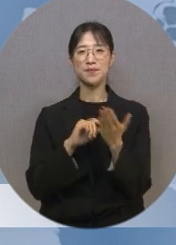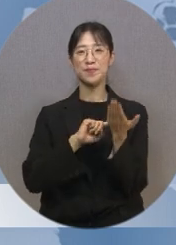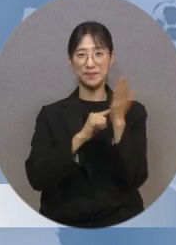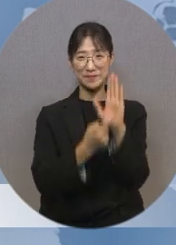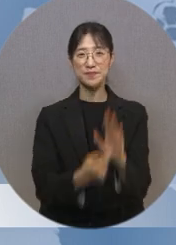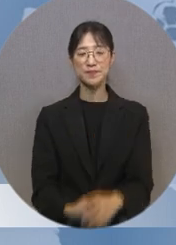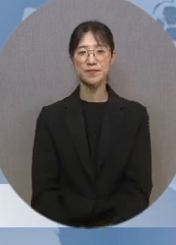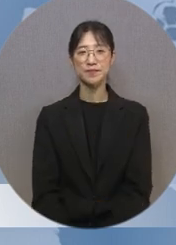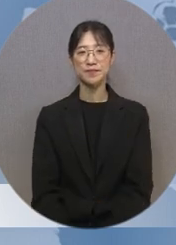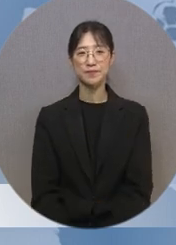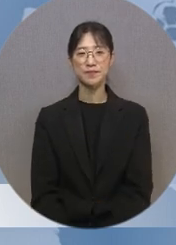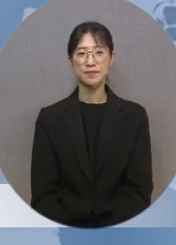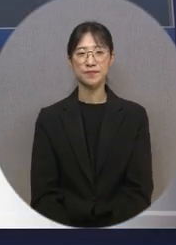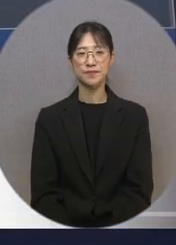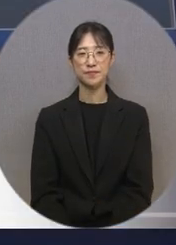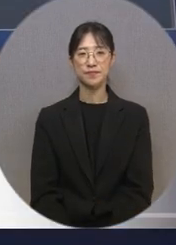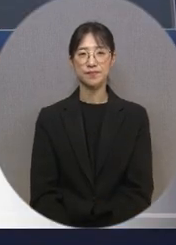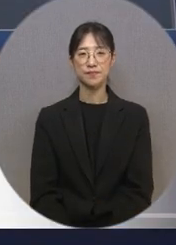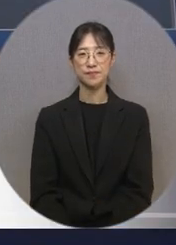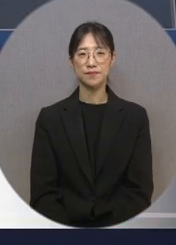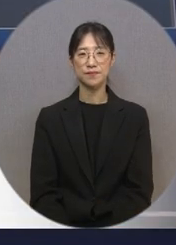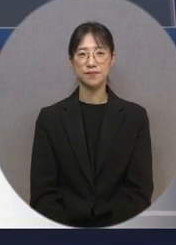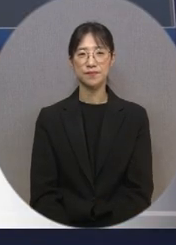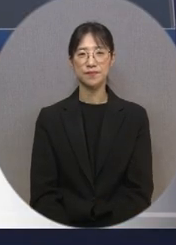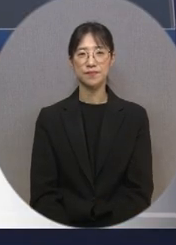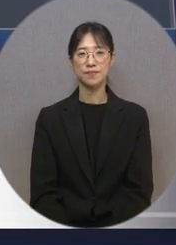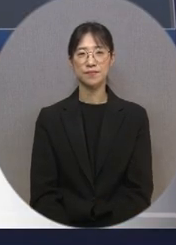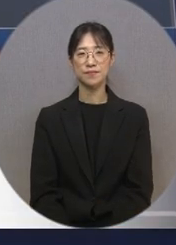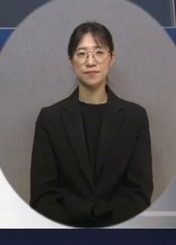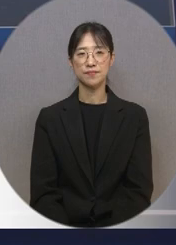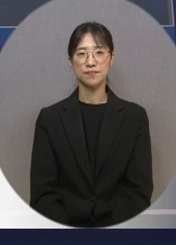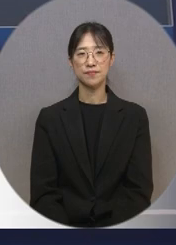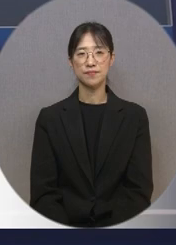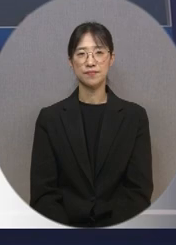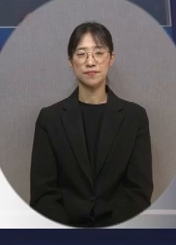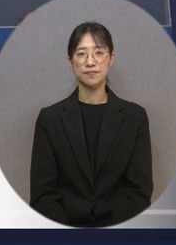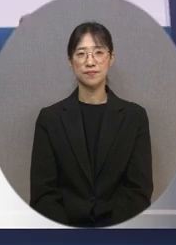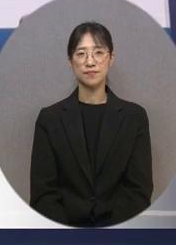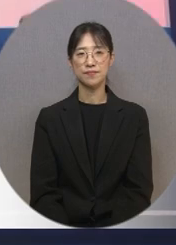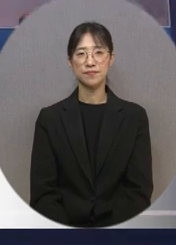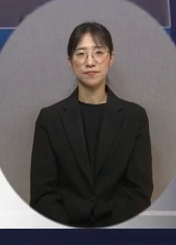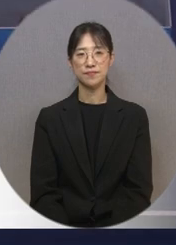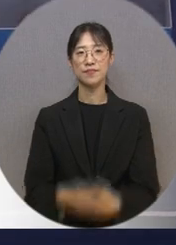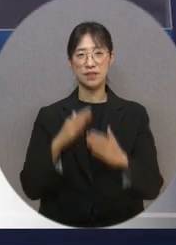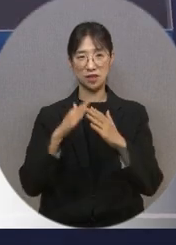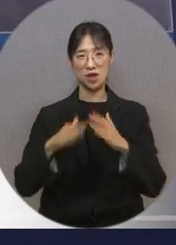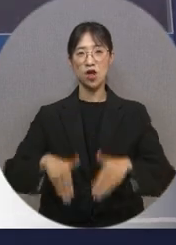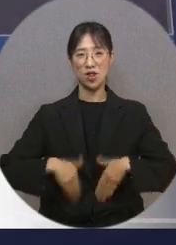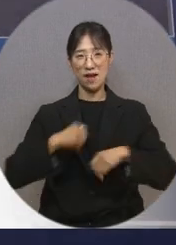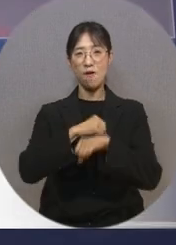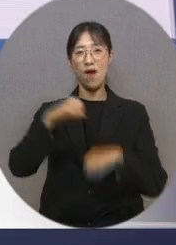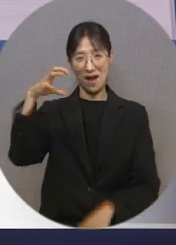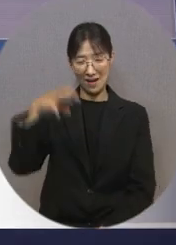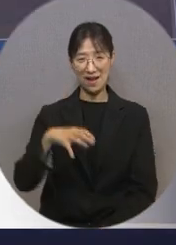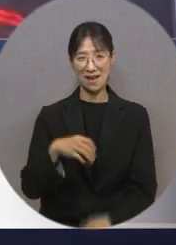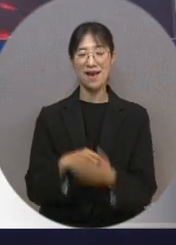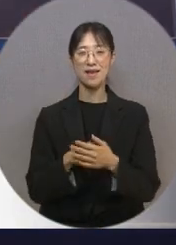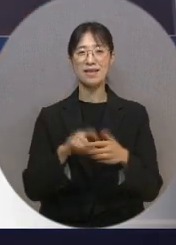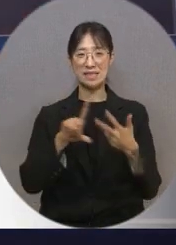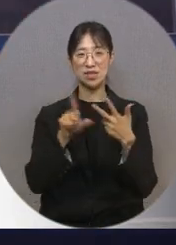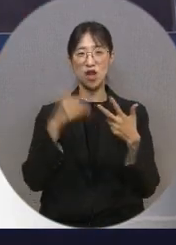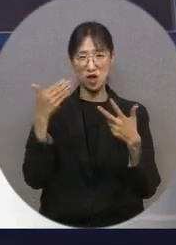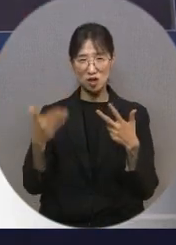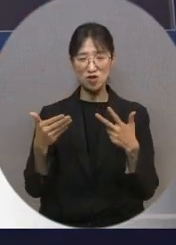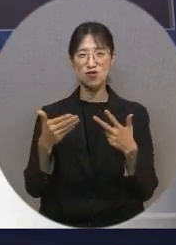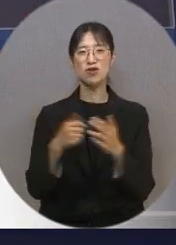김재상 기자입니다. 둘, 셋! 전남 광양시는 지난 9일